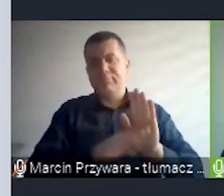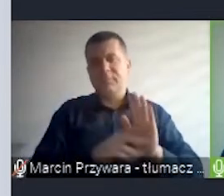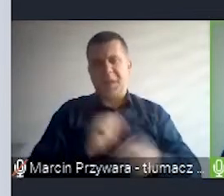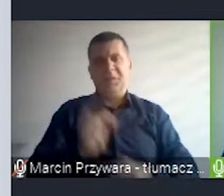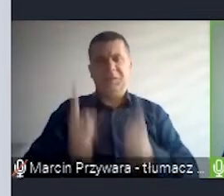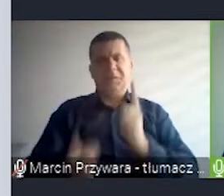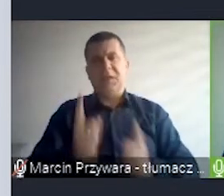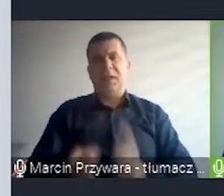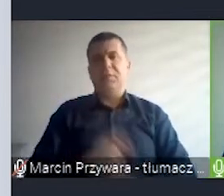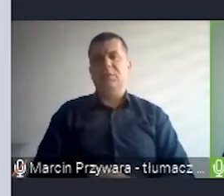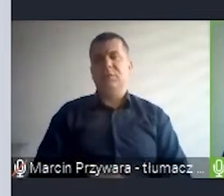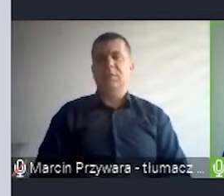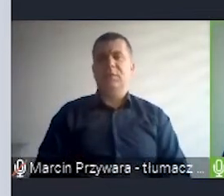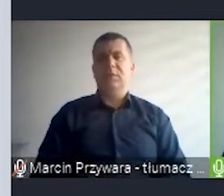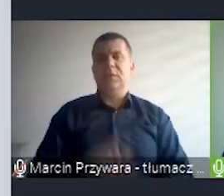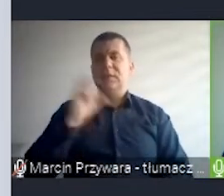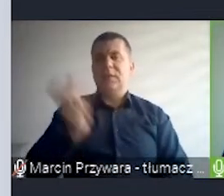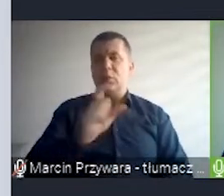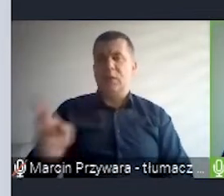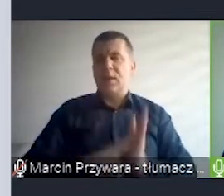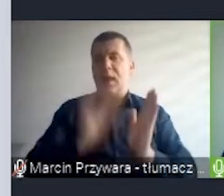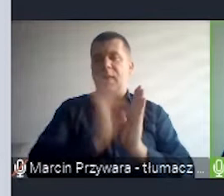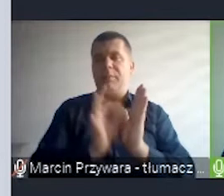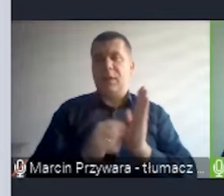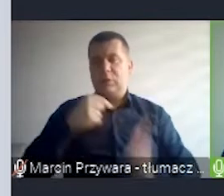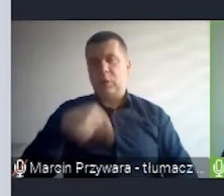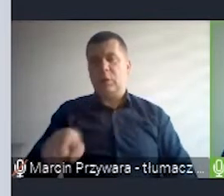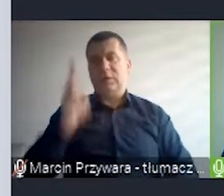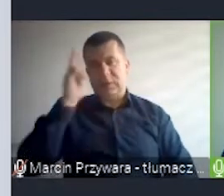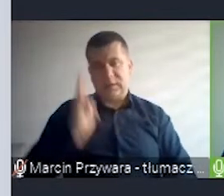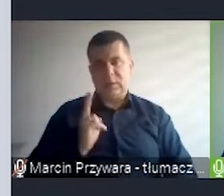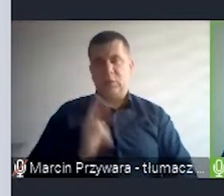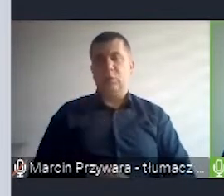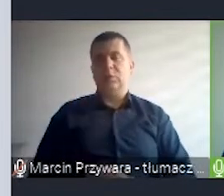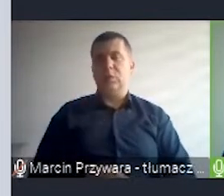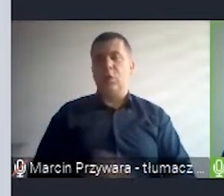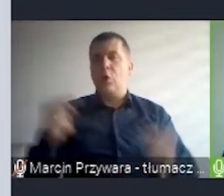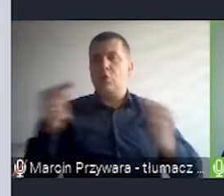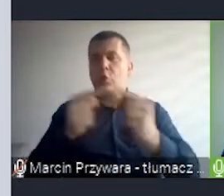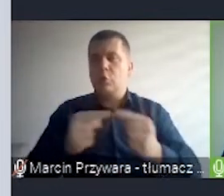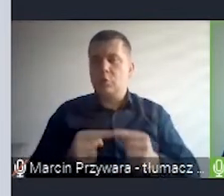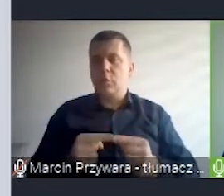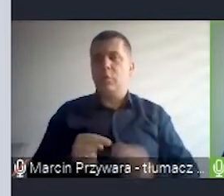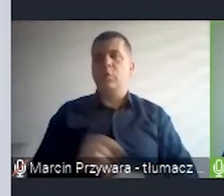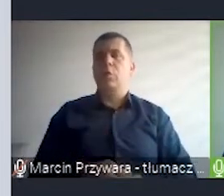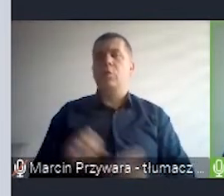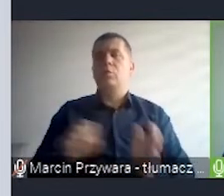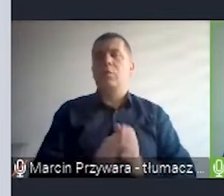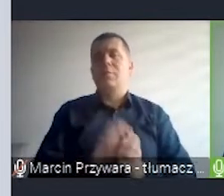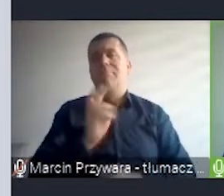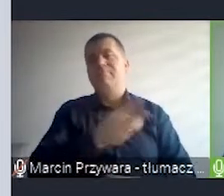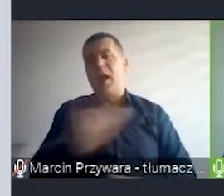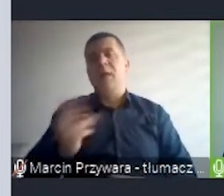dynamiczny. Cały czas na bieżąco instytucje dostosowują się do charakteru